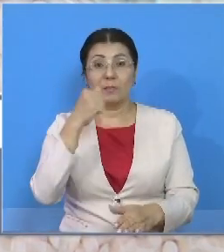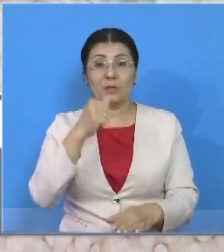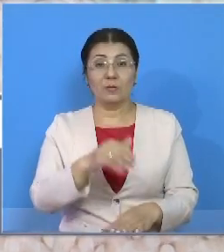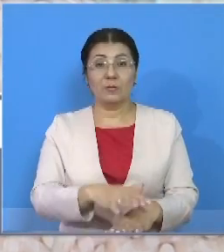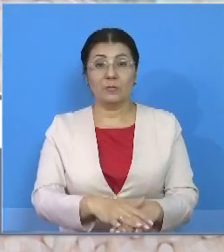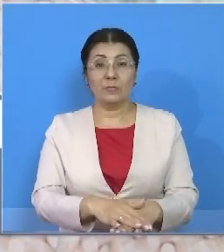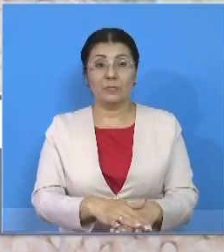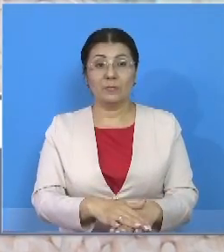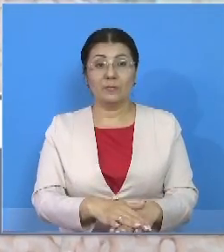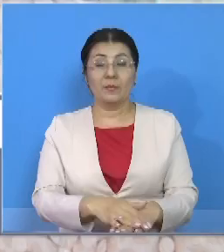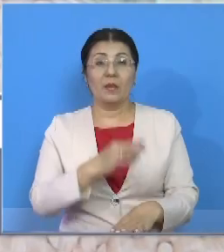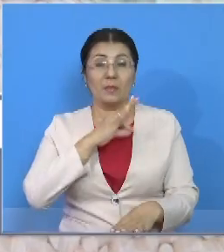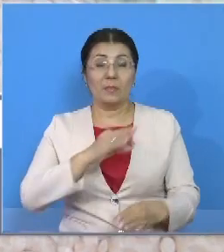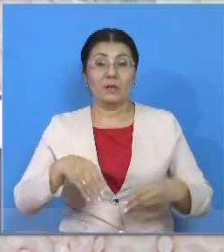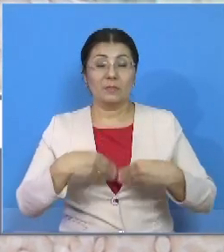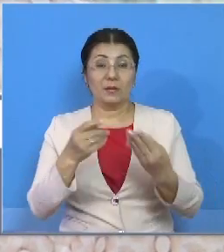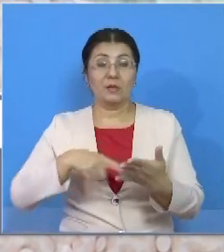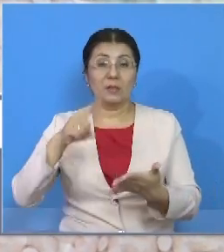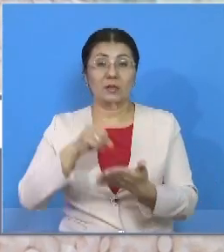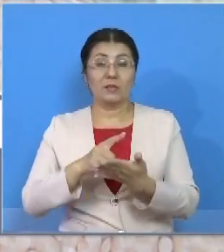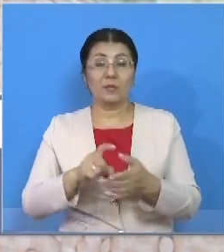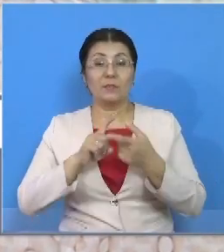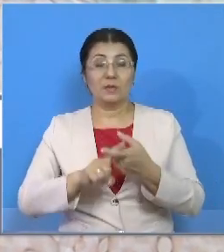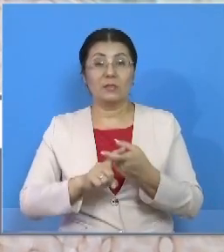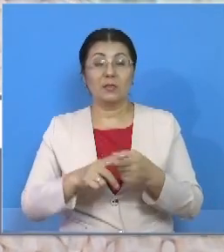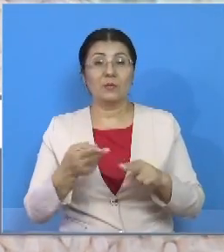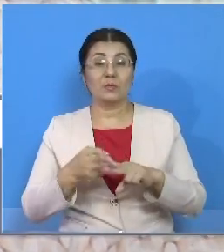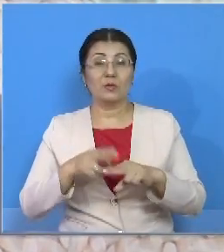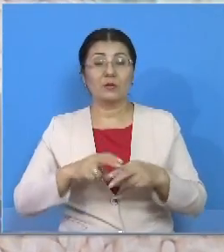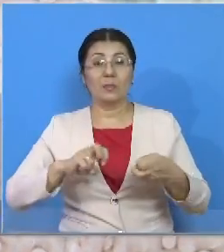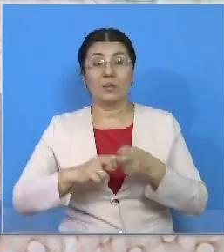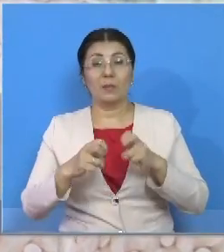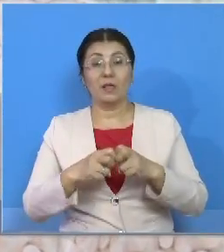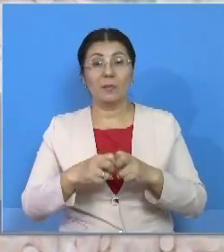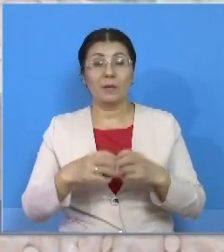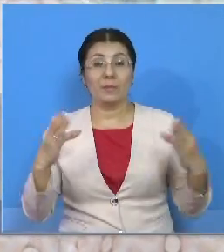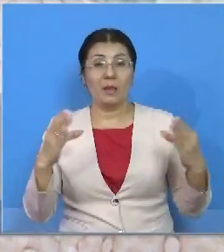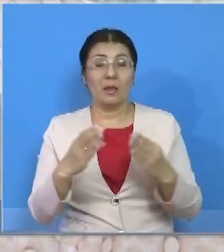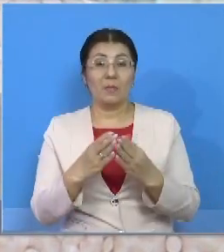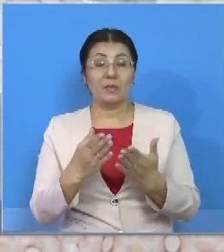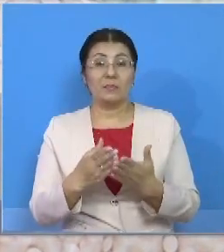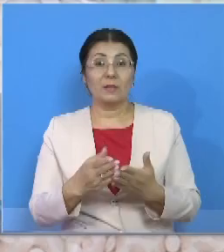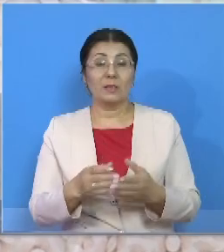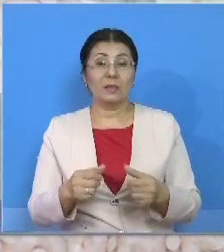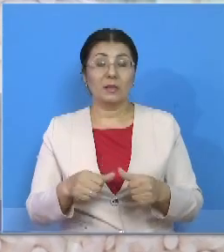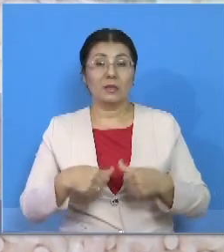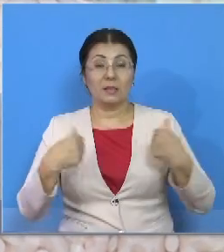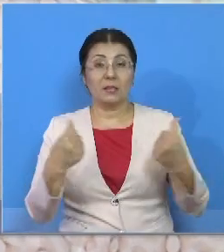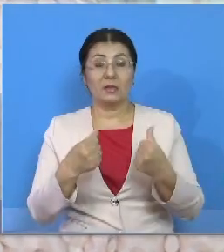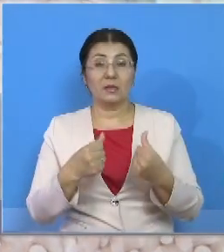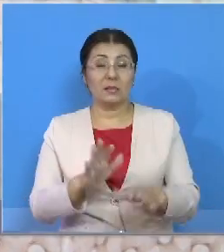в 2020 году в эксплуатацию ввести, но в связи с тем, что были проблемы у подрядчика и с пандемией, это затянулось